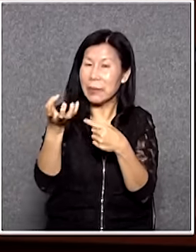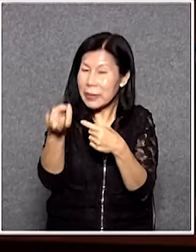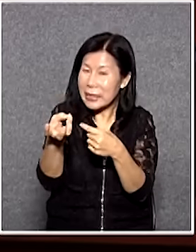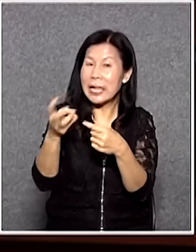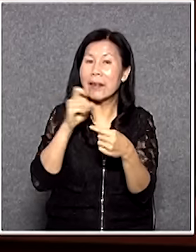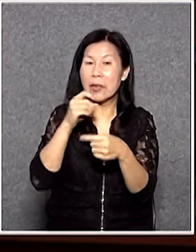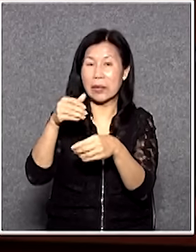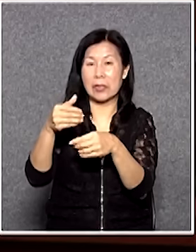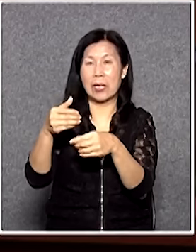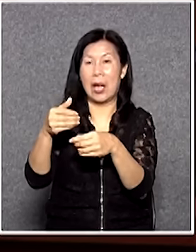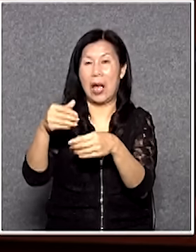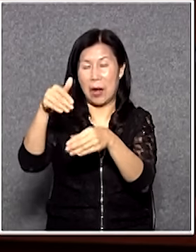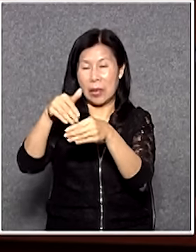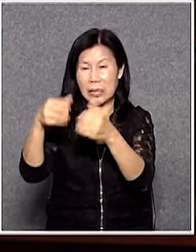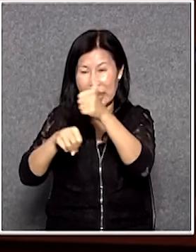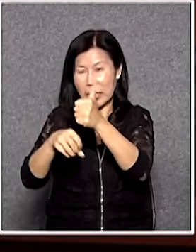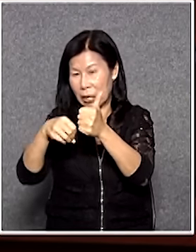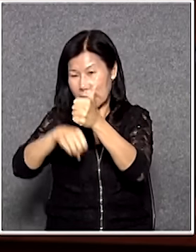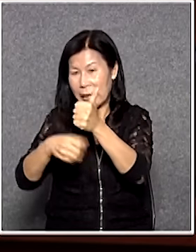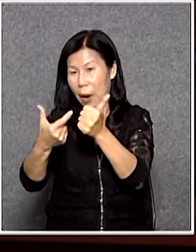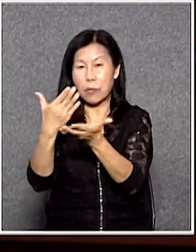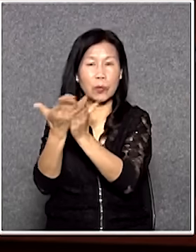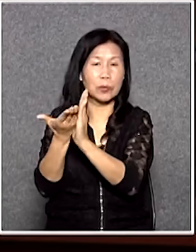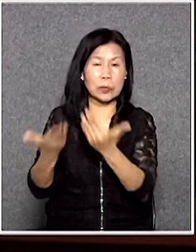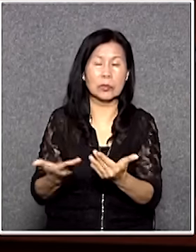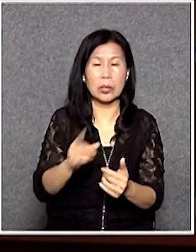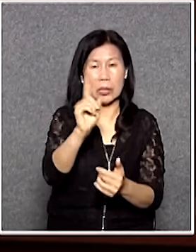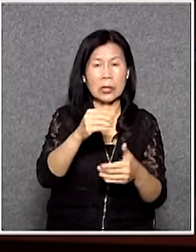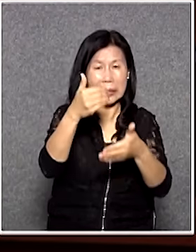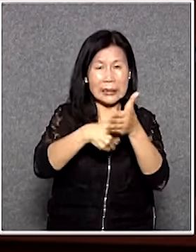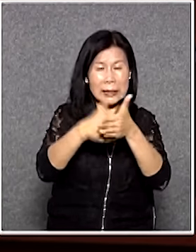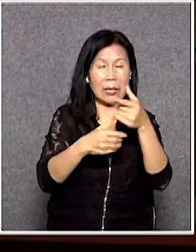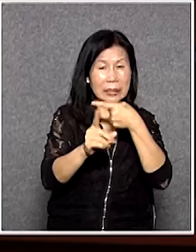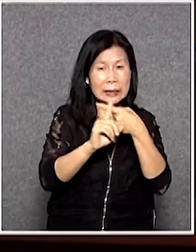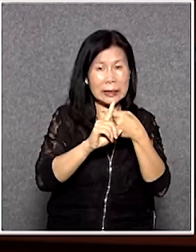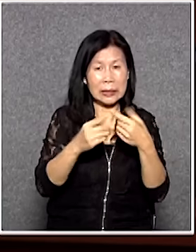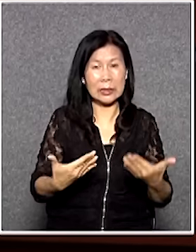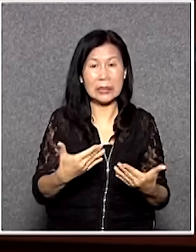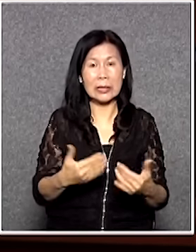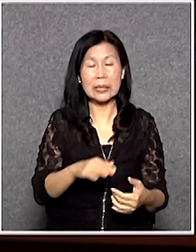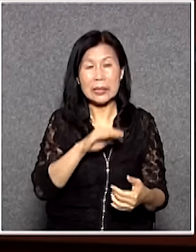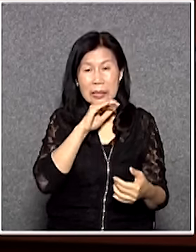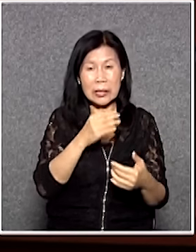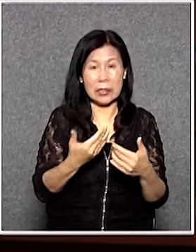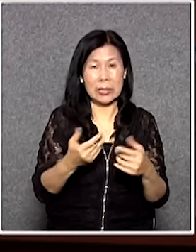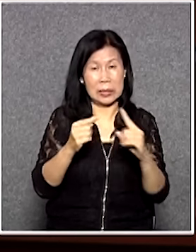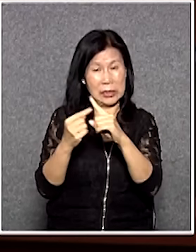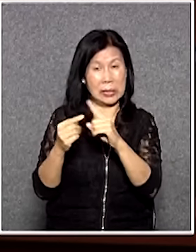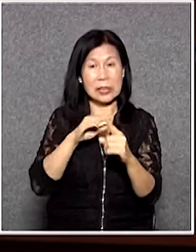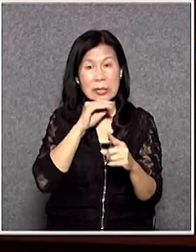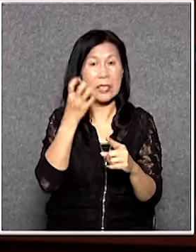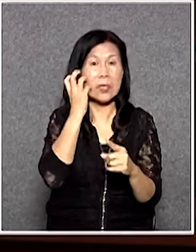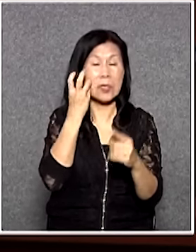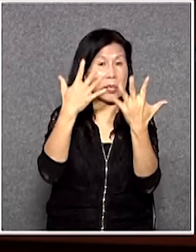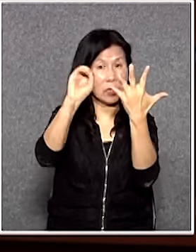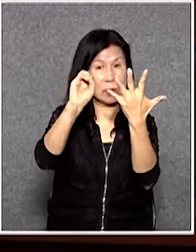的投资项目。但最大的问题就是为什么降低风险机制要预设投资成员50岁才